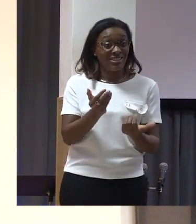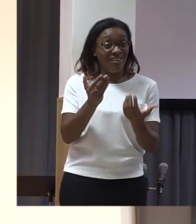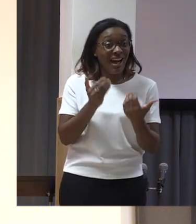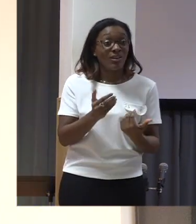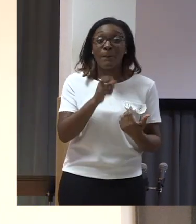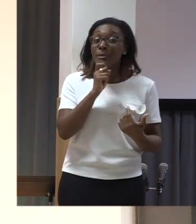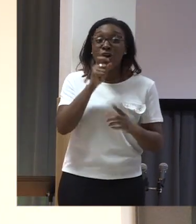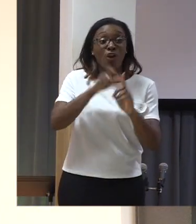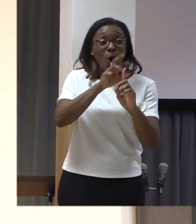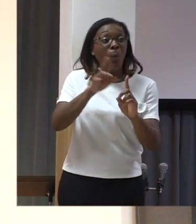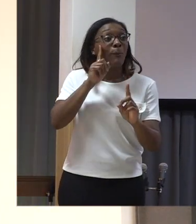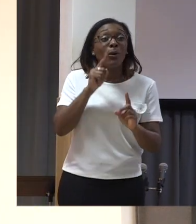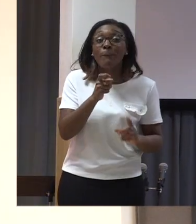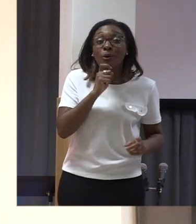mature.